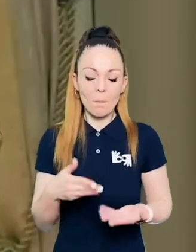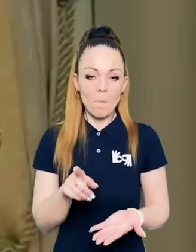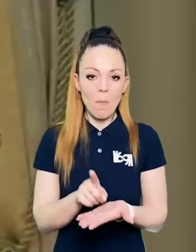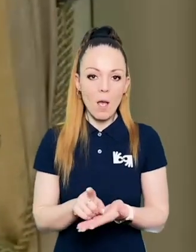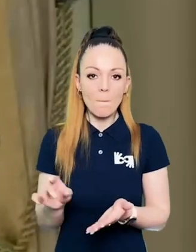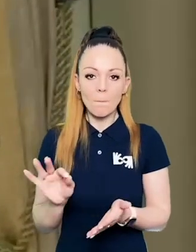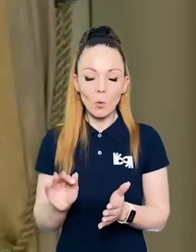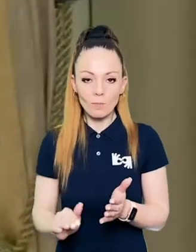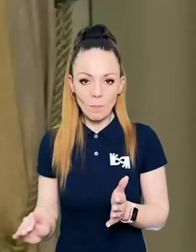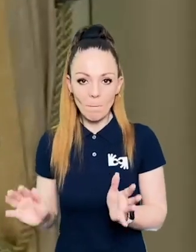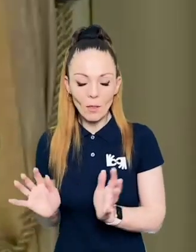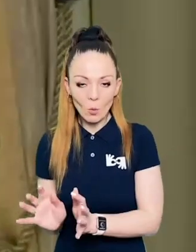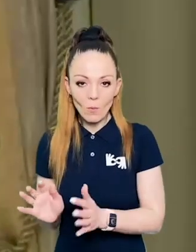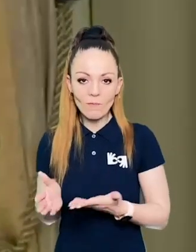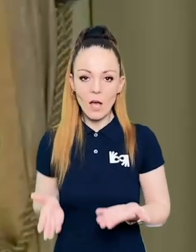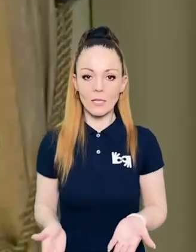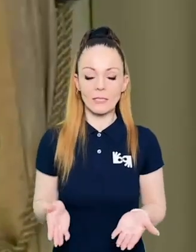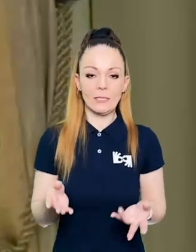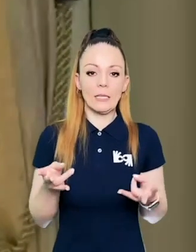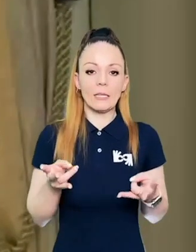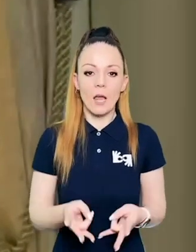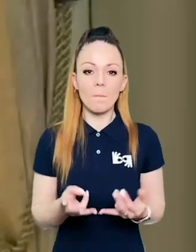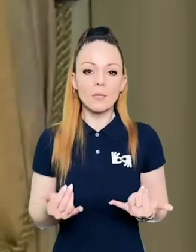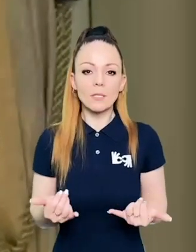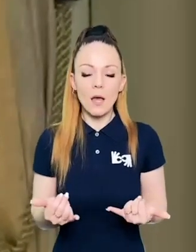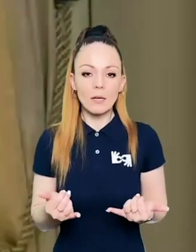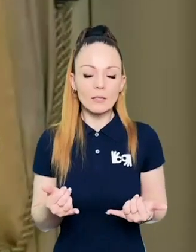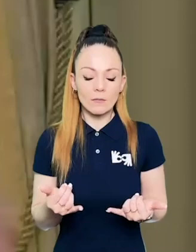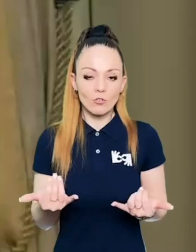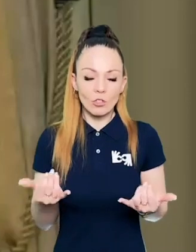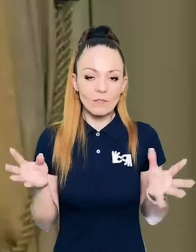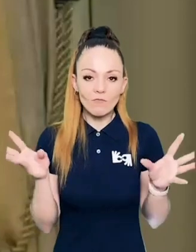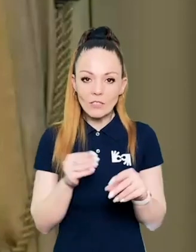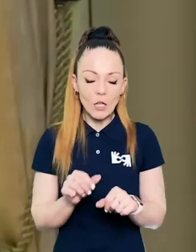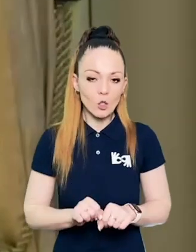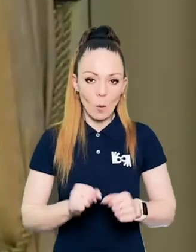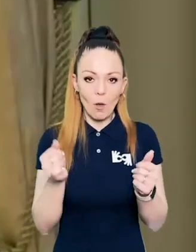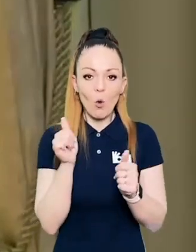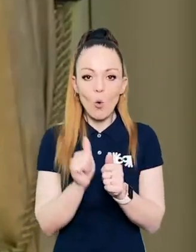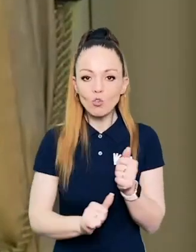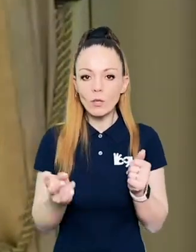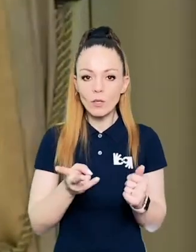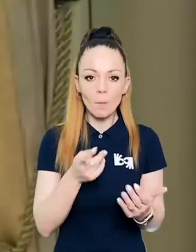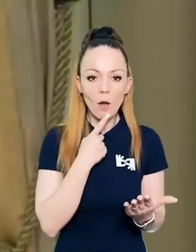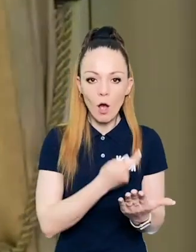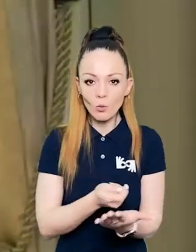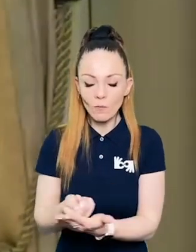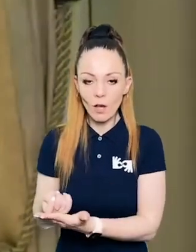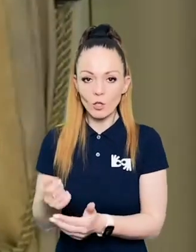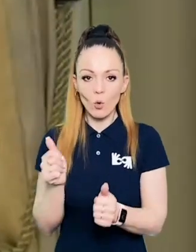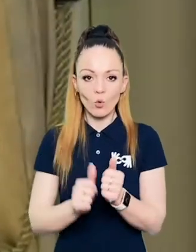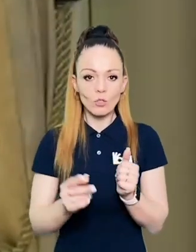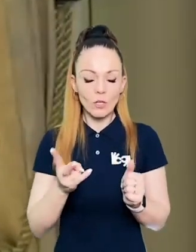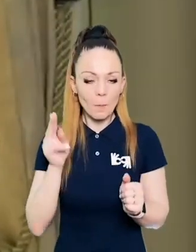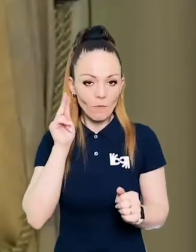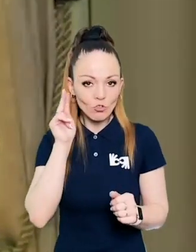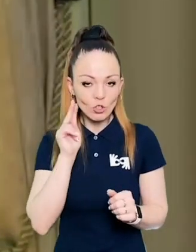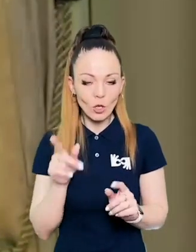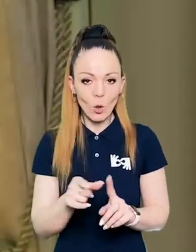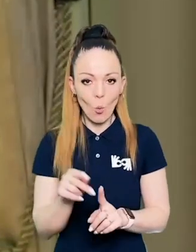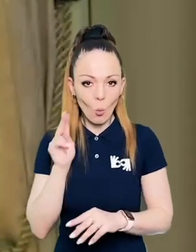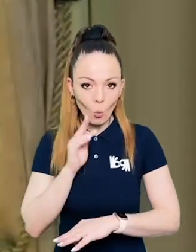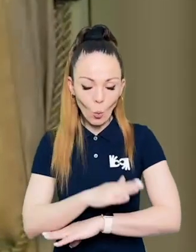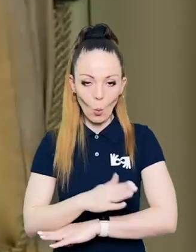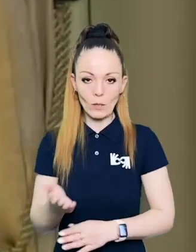всі маємо зараз про них піклуватися. І треба зараз все зламалося, кожного треба годувати, з кожним треба